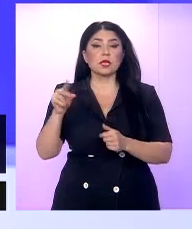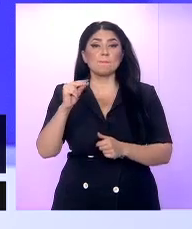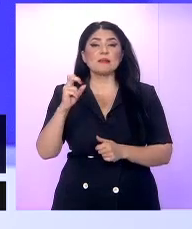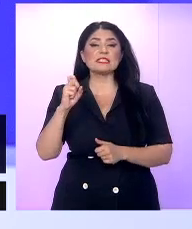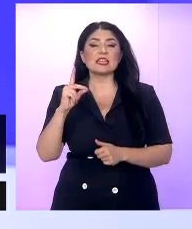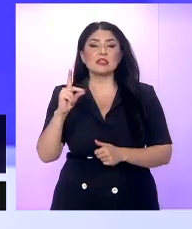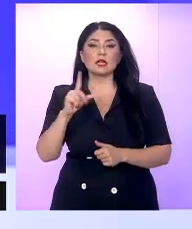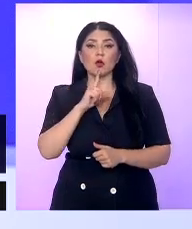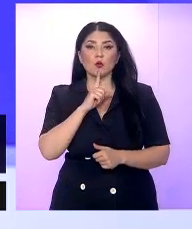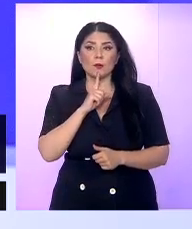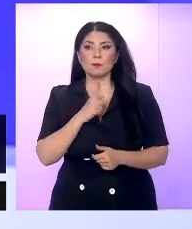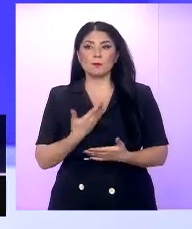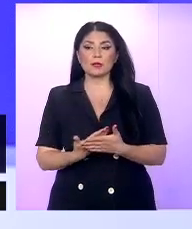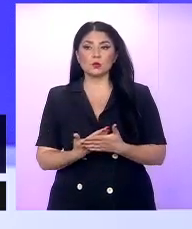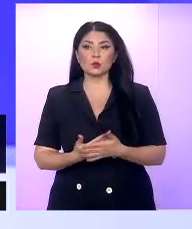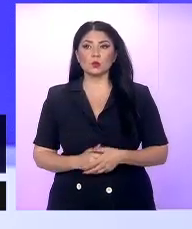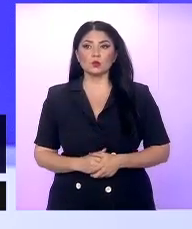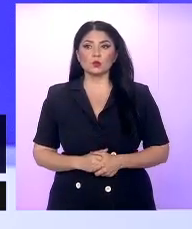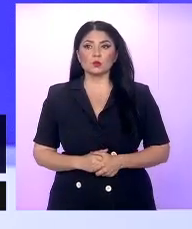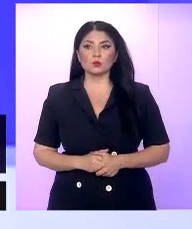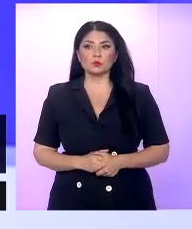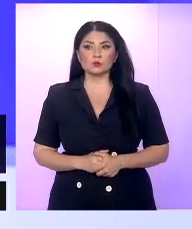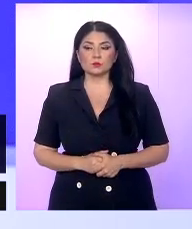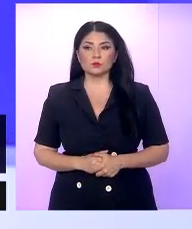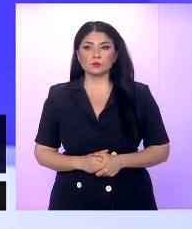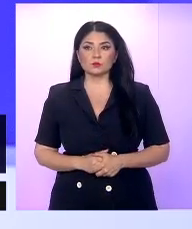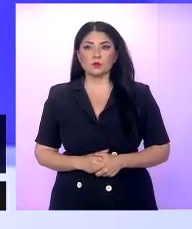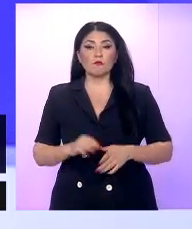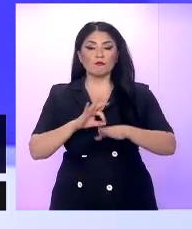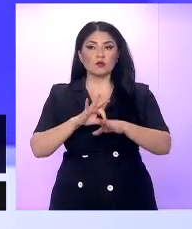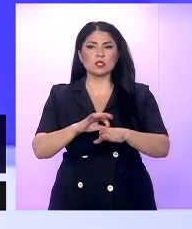sau vehiculat printre socialdemocrați numele fostului ministru.